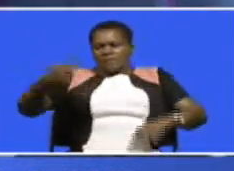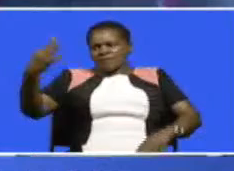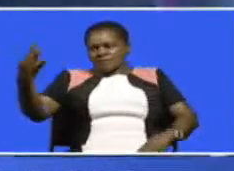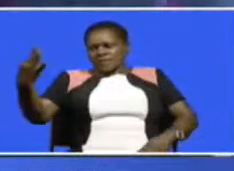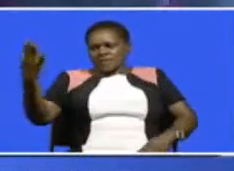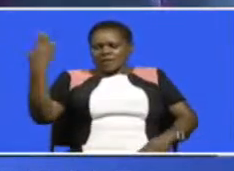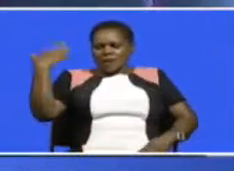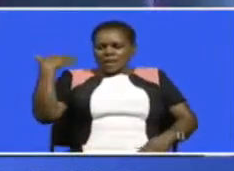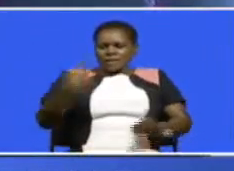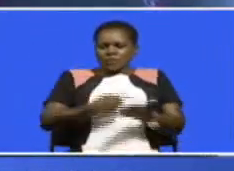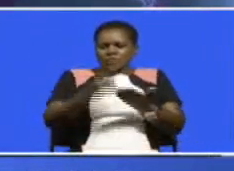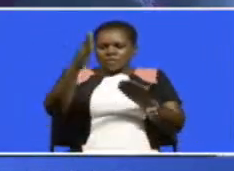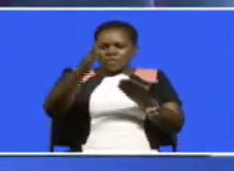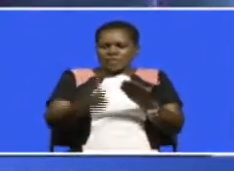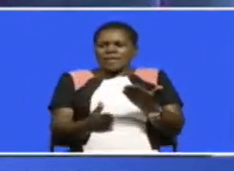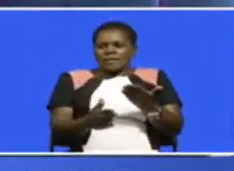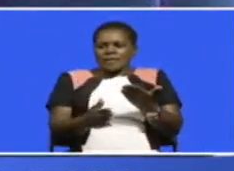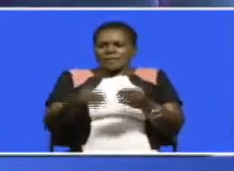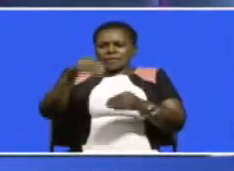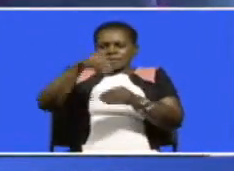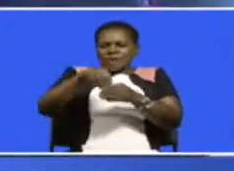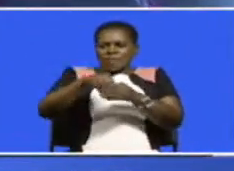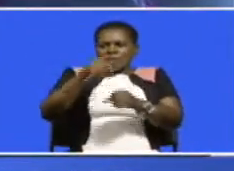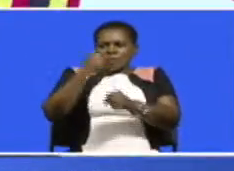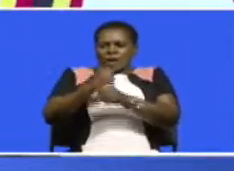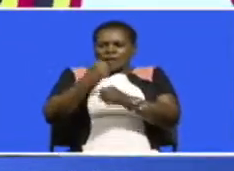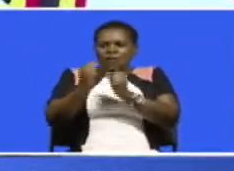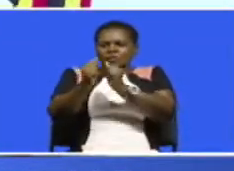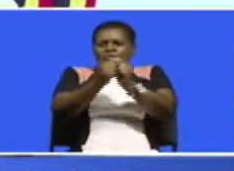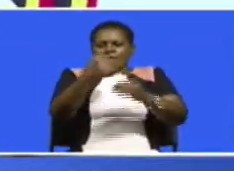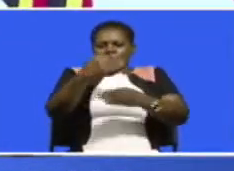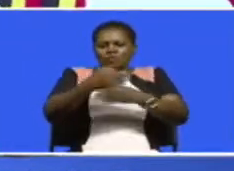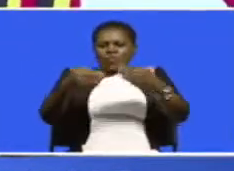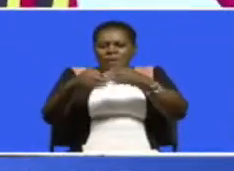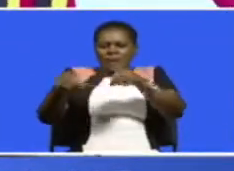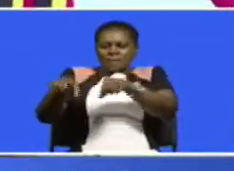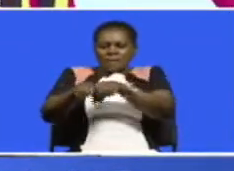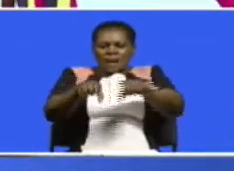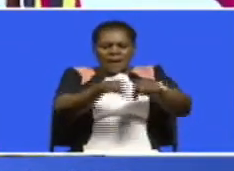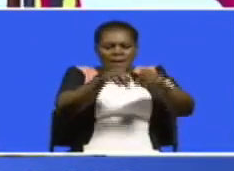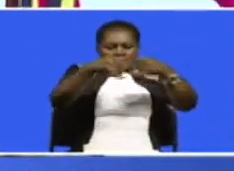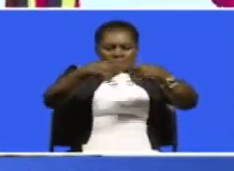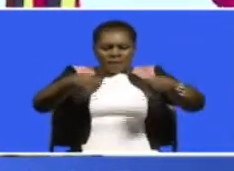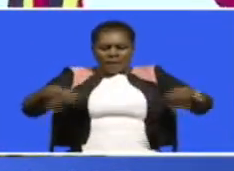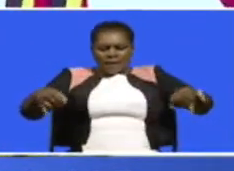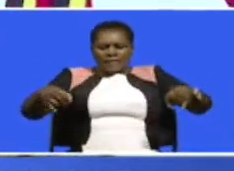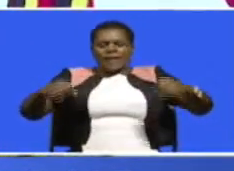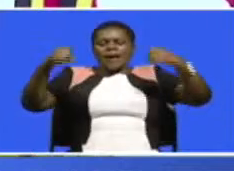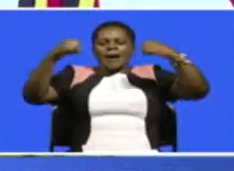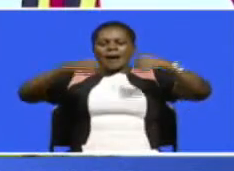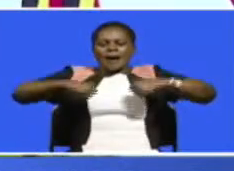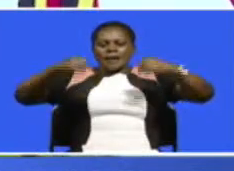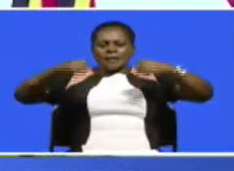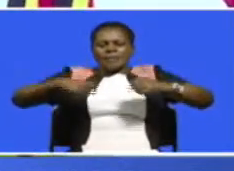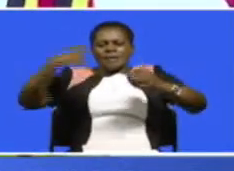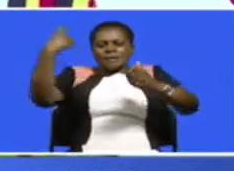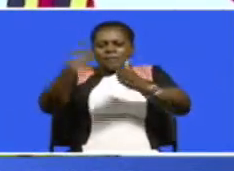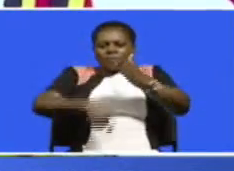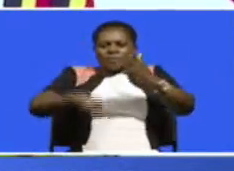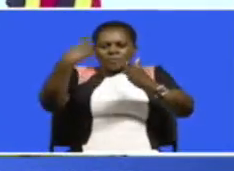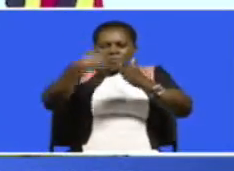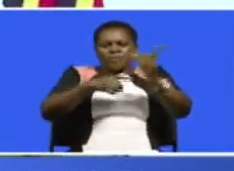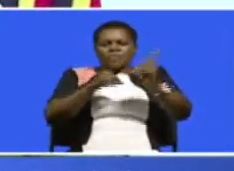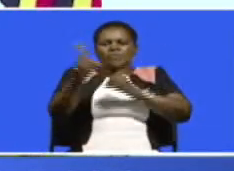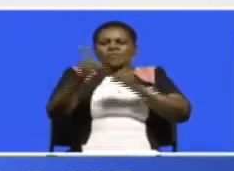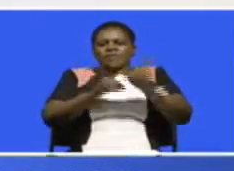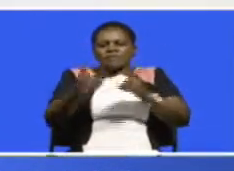Kampala wikendi iliyopita, ikihusisha ushirikiano katika ujenzi wa bomba la mafuta na makubaliano ya ushuru na usafirishaji